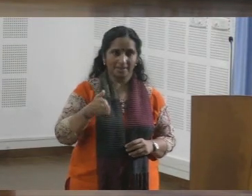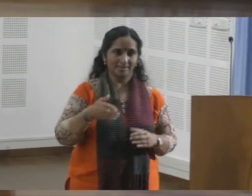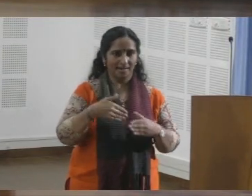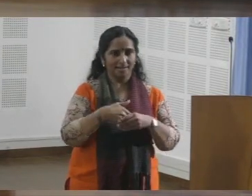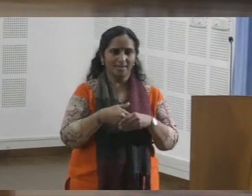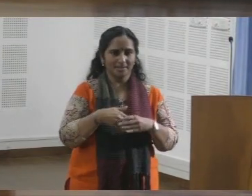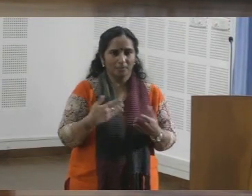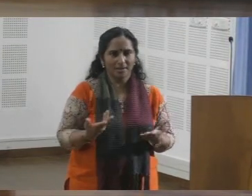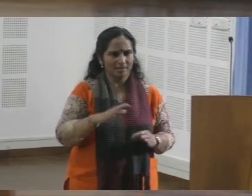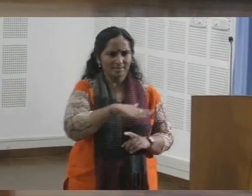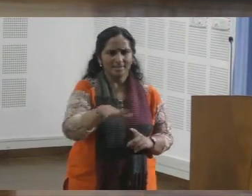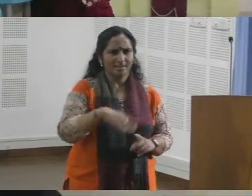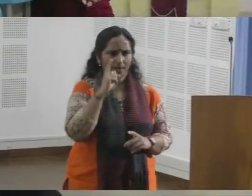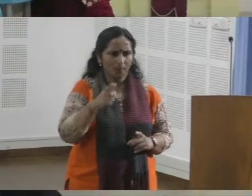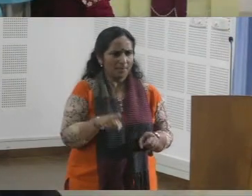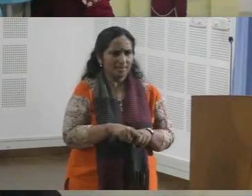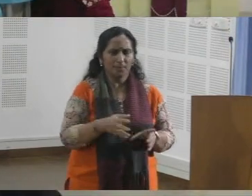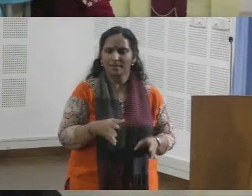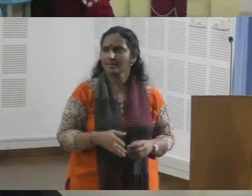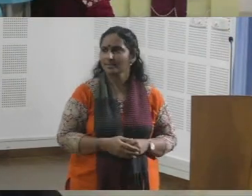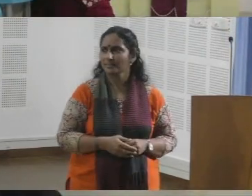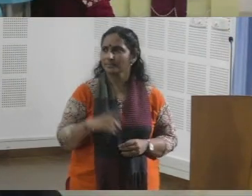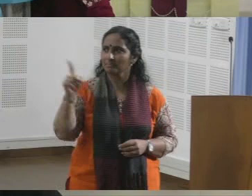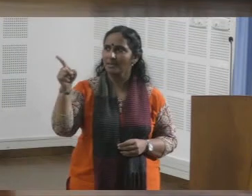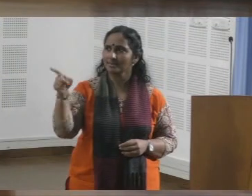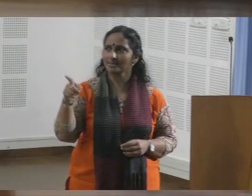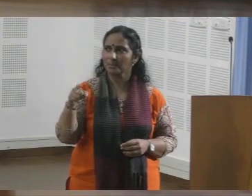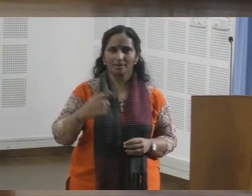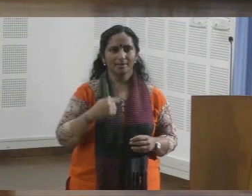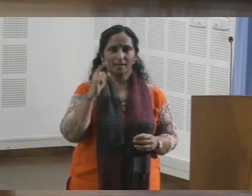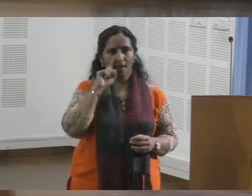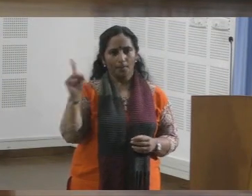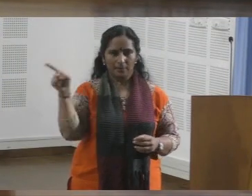അതെ, ഞാൻ അങ്ങനെയാണ്. ആ ഒരു സ്പിരിറ്റിലാണ് എപ്പോഴും അവന്.